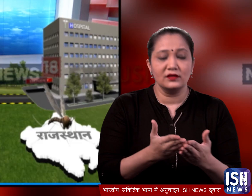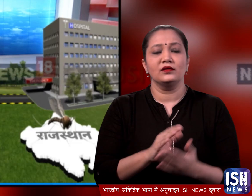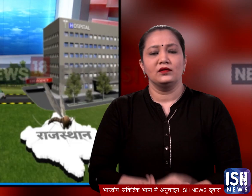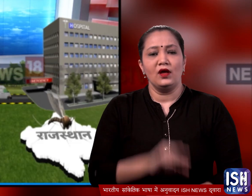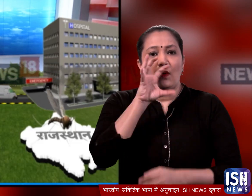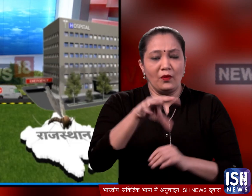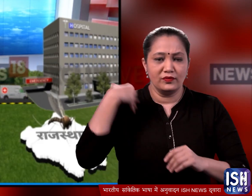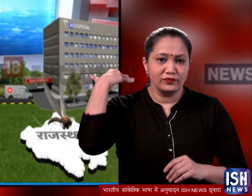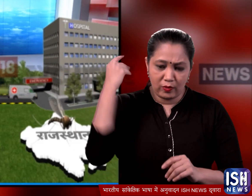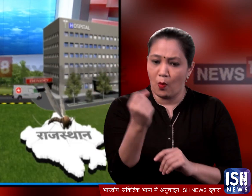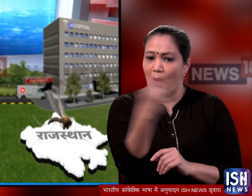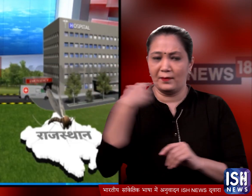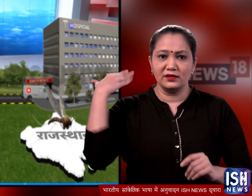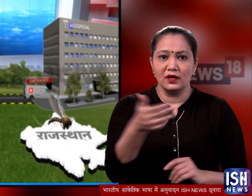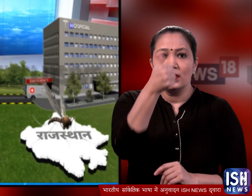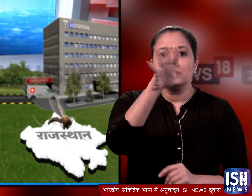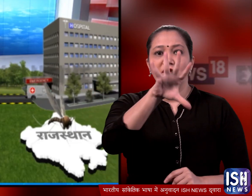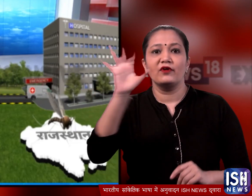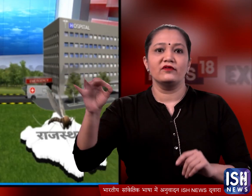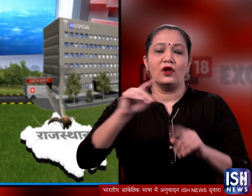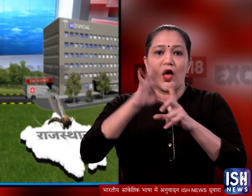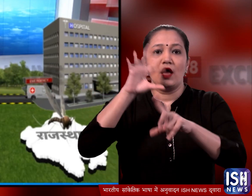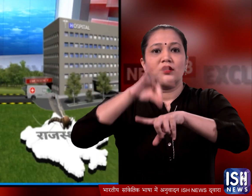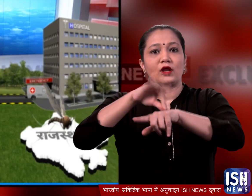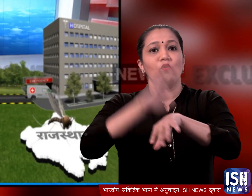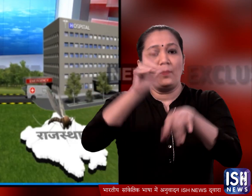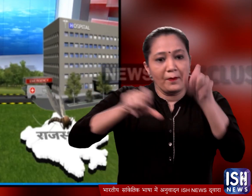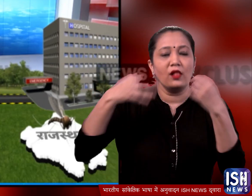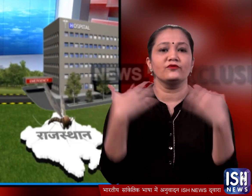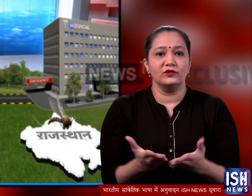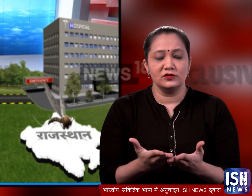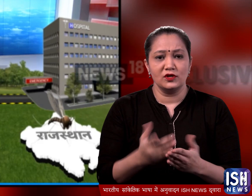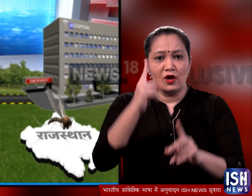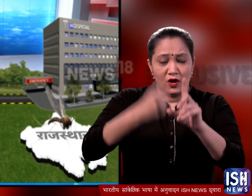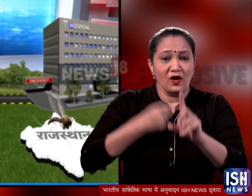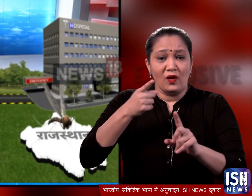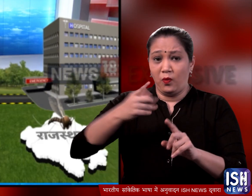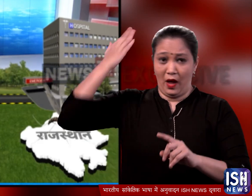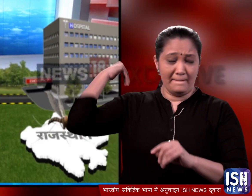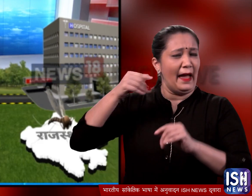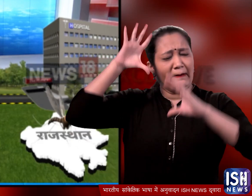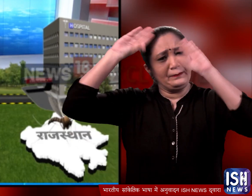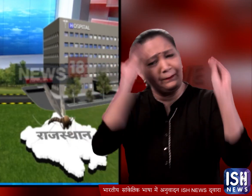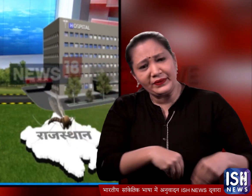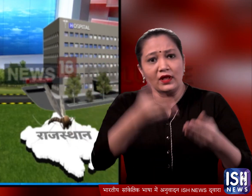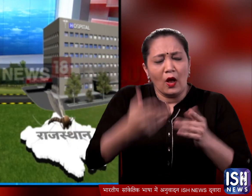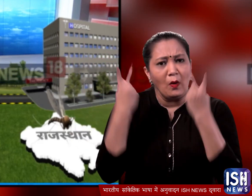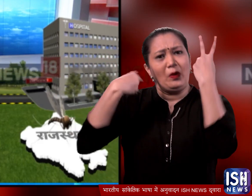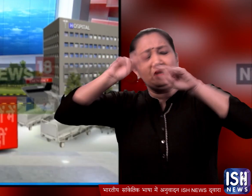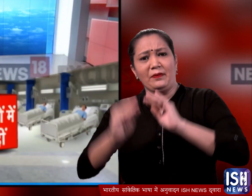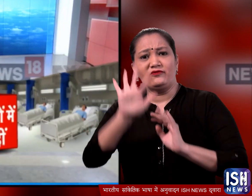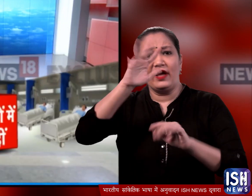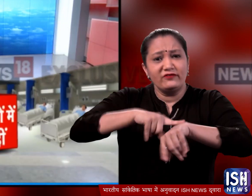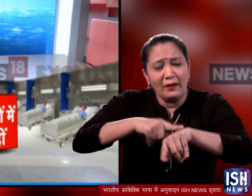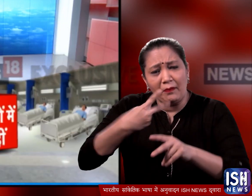जबकि राज्य में एक महीने में करीब 6,500 मरीज सामने आए। बताया गया कि यह आंकड़ा बीते साल से 5 गुना ज्यादा है और इसी वजह